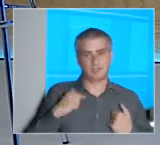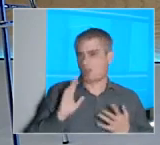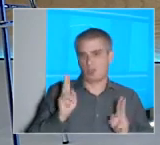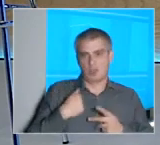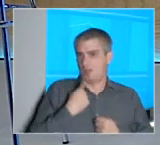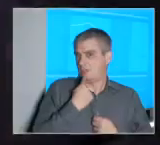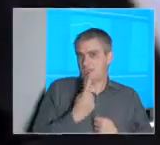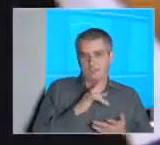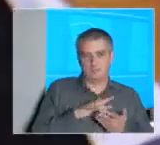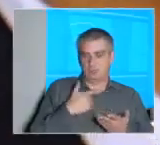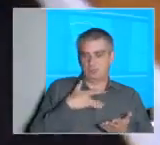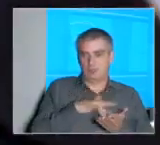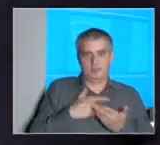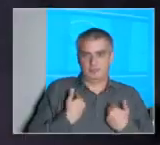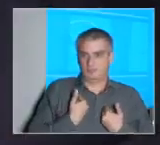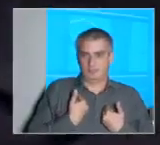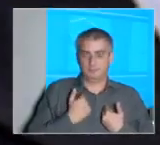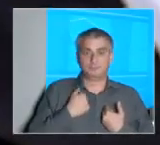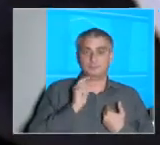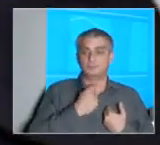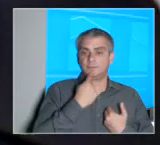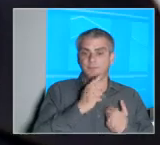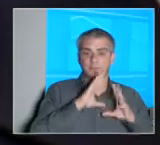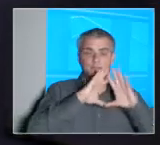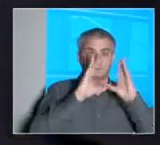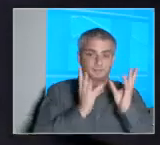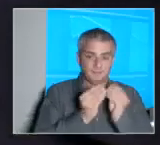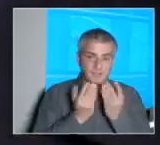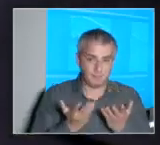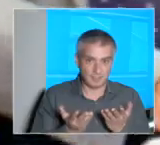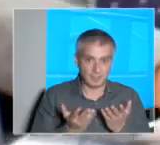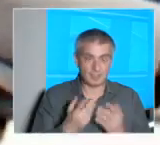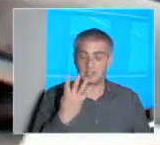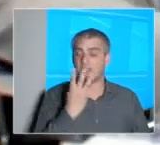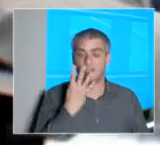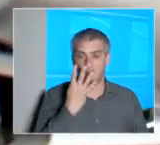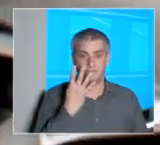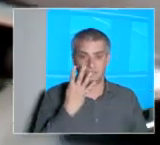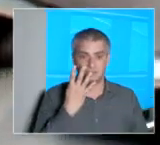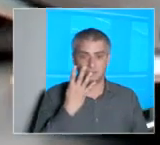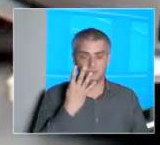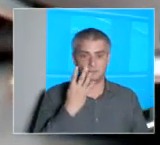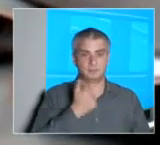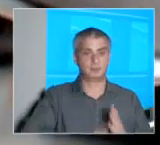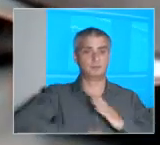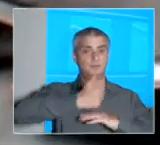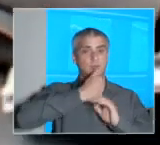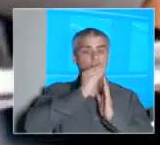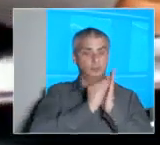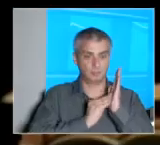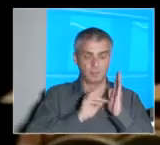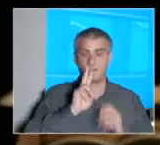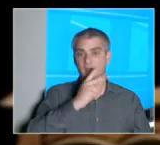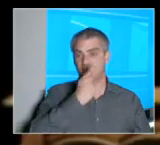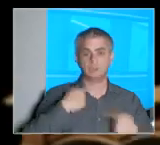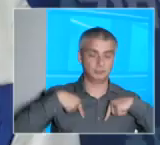לומר, מהמקום שבו אני נמצא. אני יכול לומר לך באופן כללי שהרביעה רצה בראש הרשימה הזו, ובני